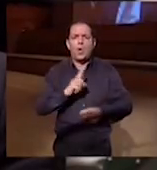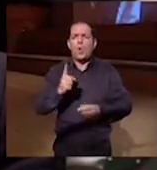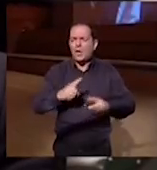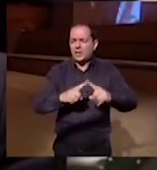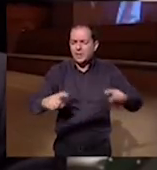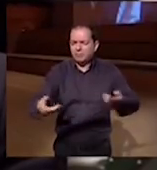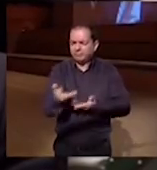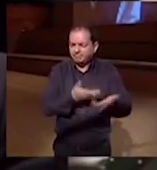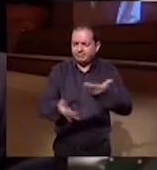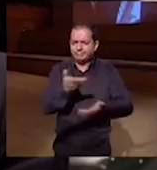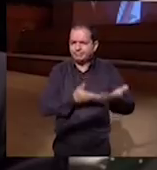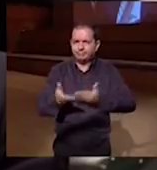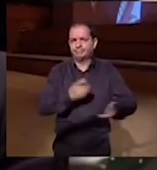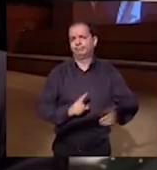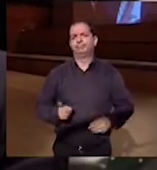στοιχείο.